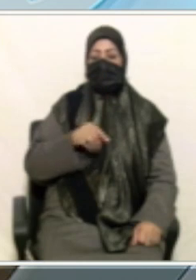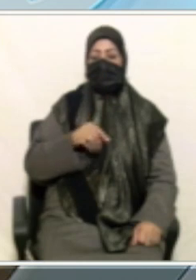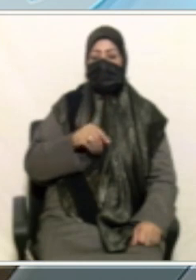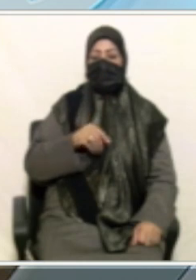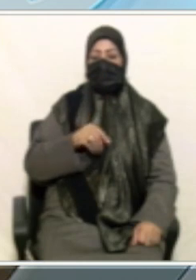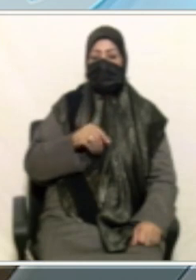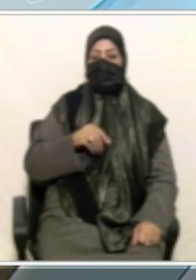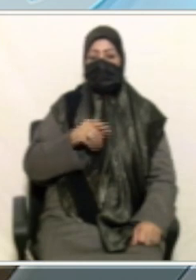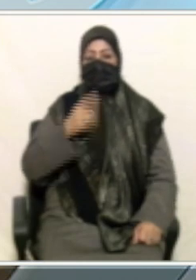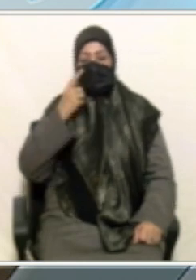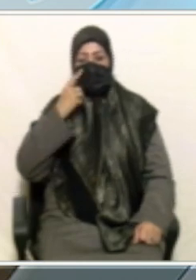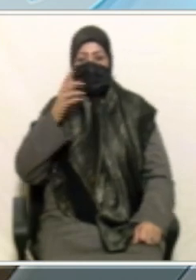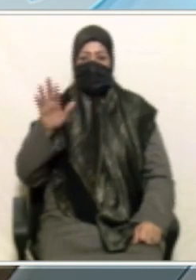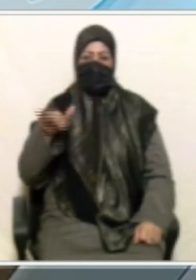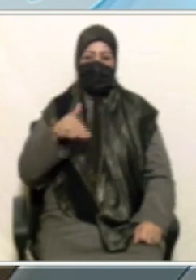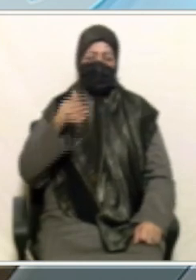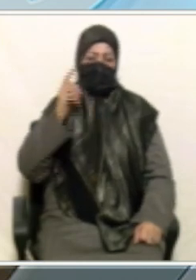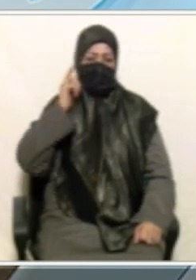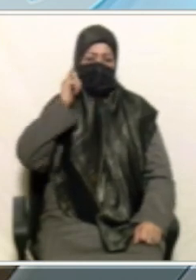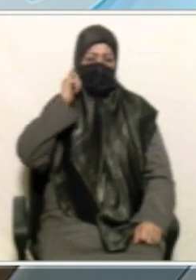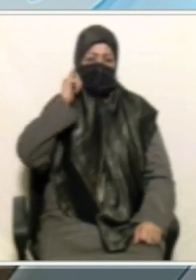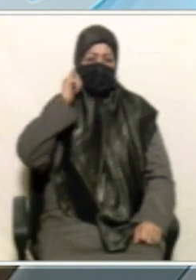كنت أشتغل في جمعية استهلاكية.